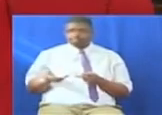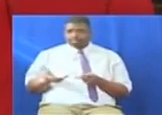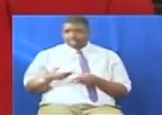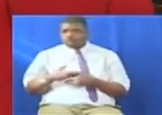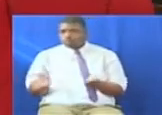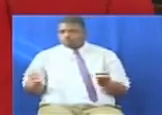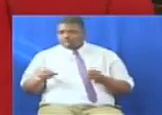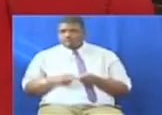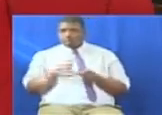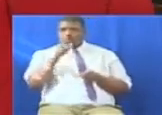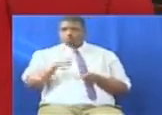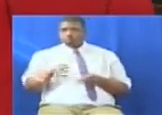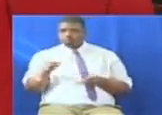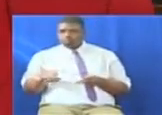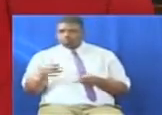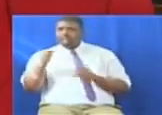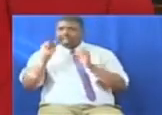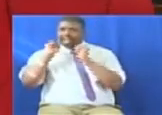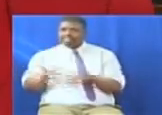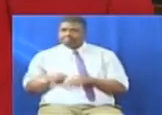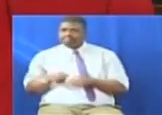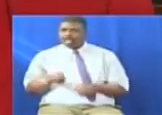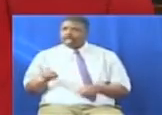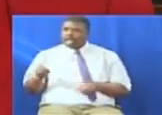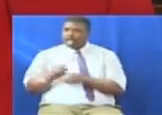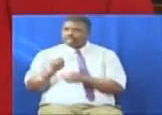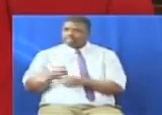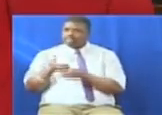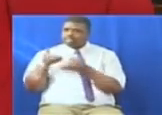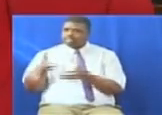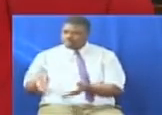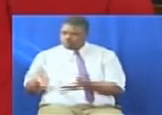watu inabidi ale lazima afanye kazi leo.